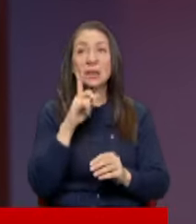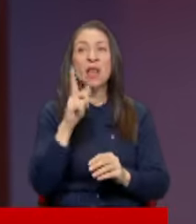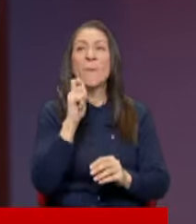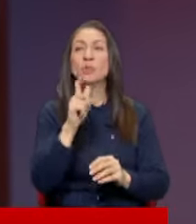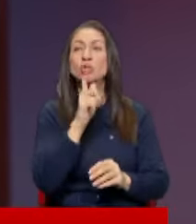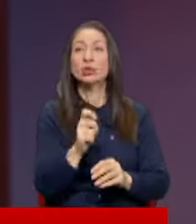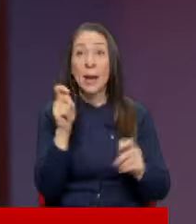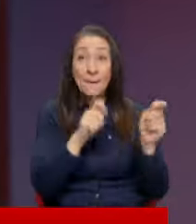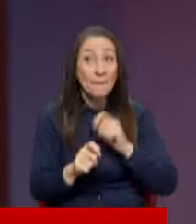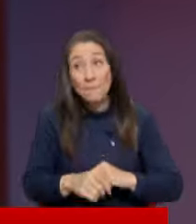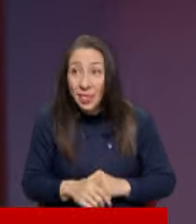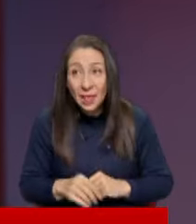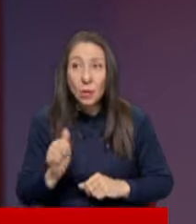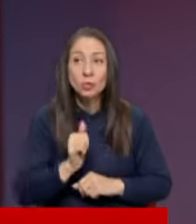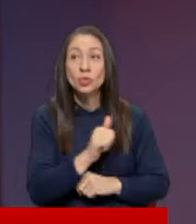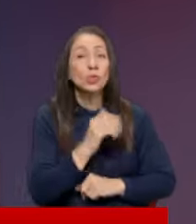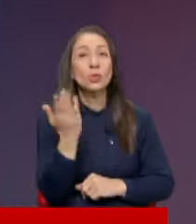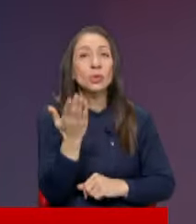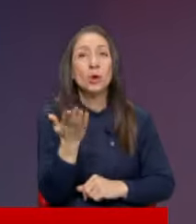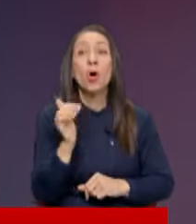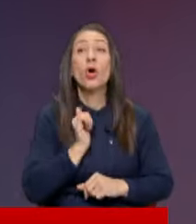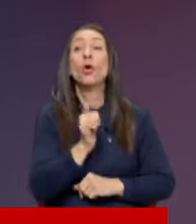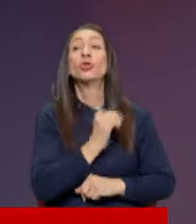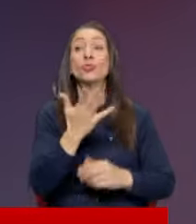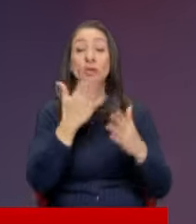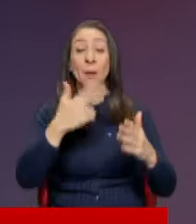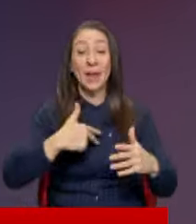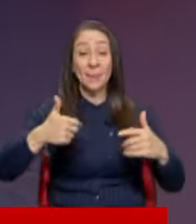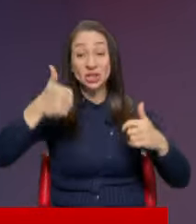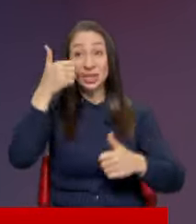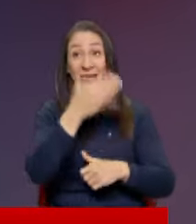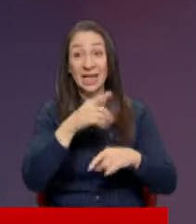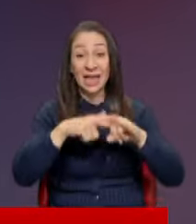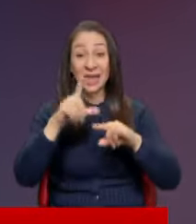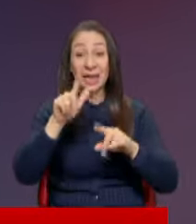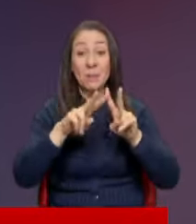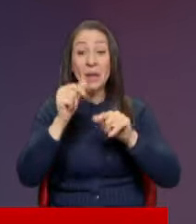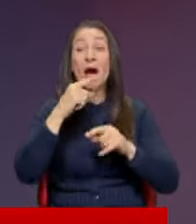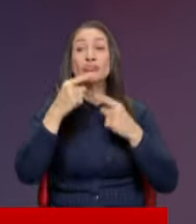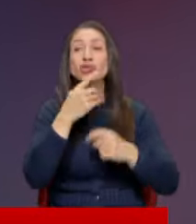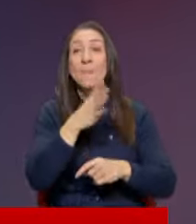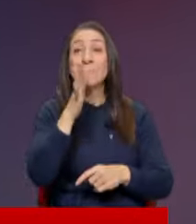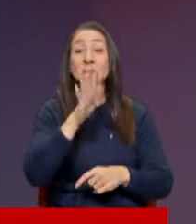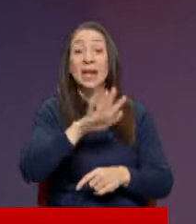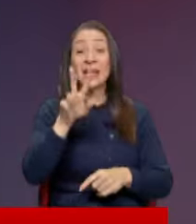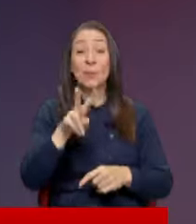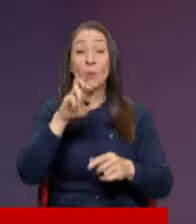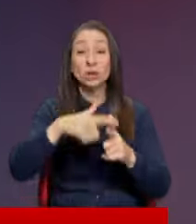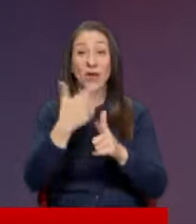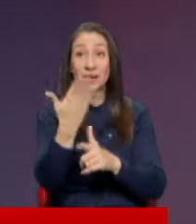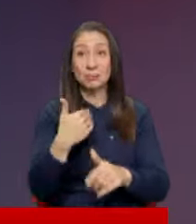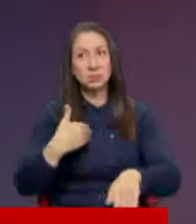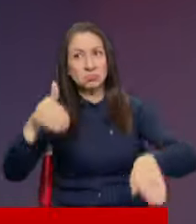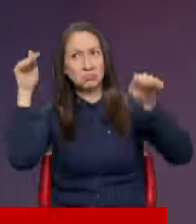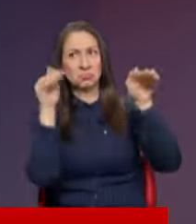sözü dediler yapıldı mı Ordulu Ordulu Ordu Büyükşehir Belediye Başkanı Hilmi amca 552 proje verdi biz de